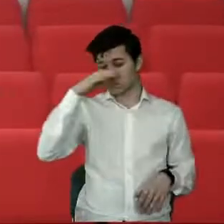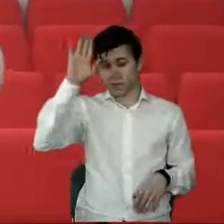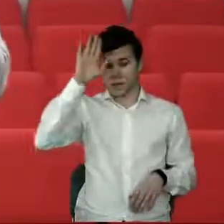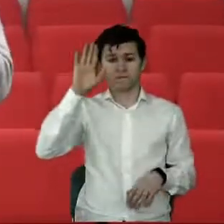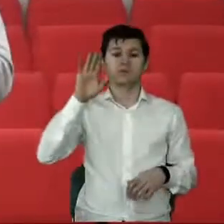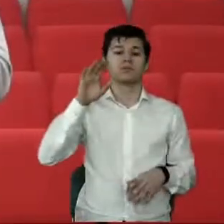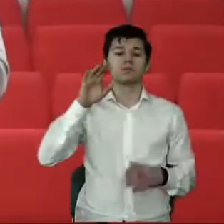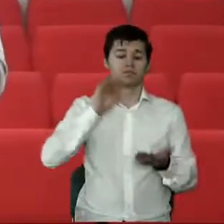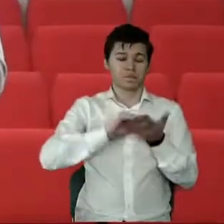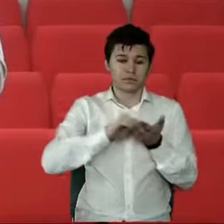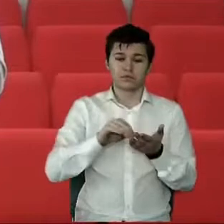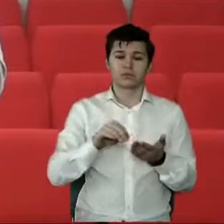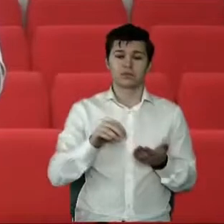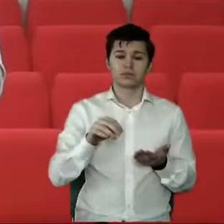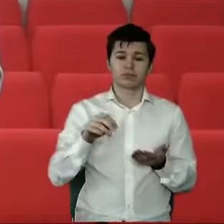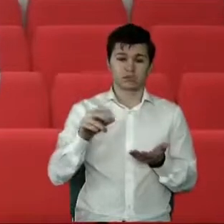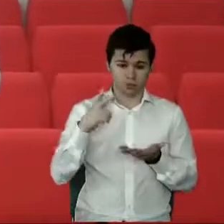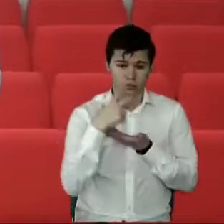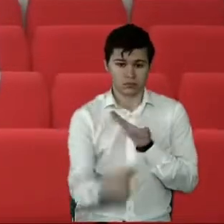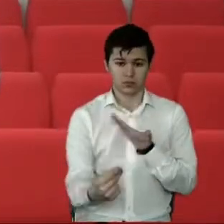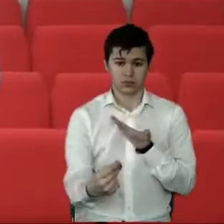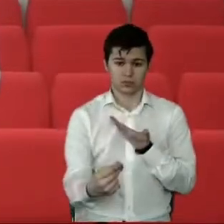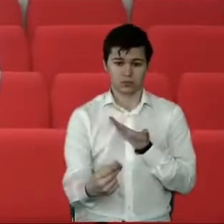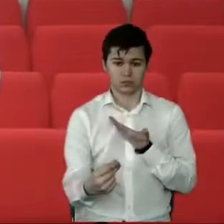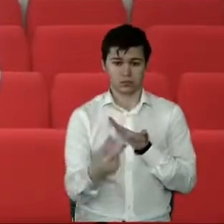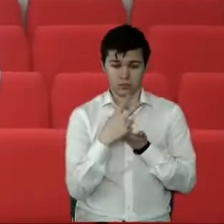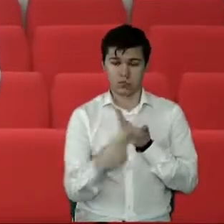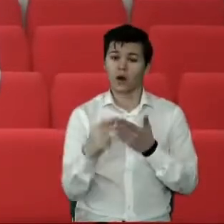зря, подражайте мне, как я подражаю Христу.